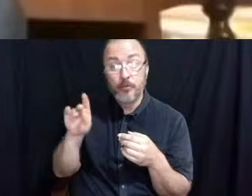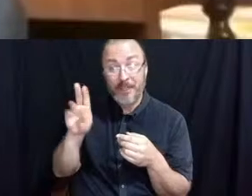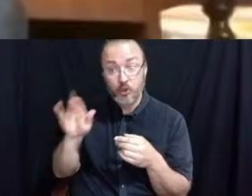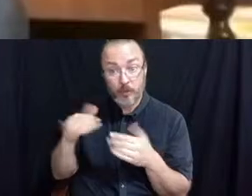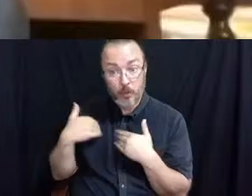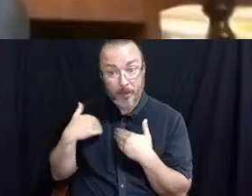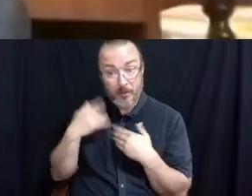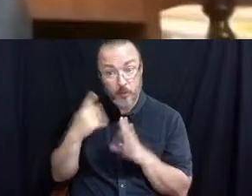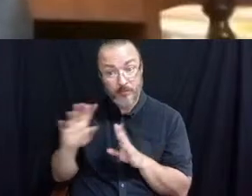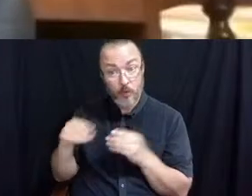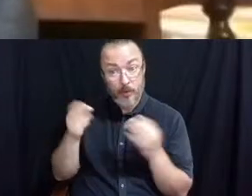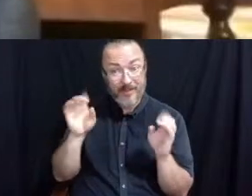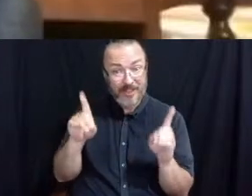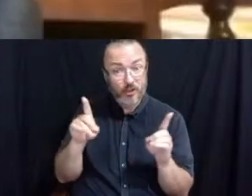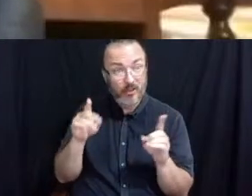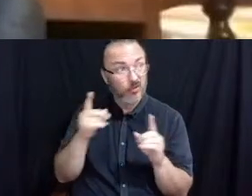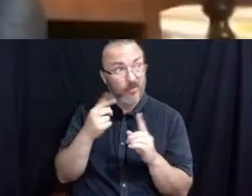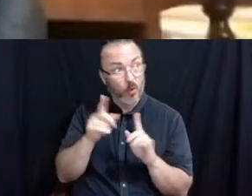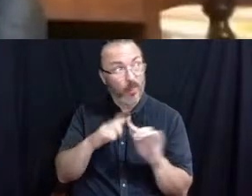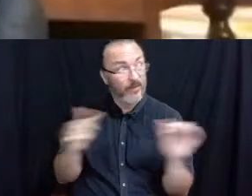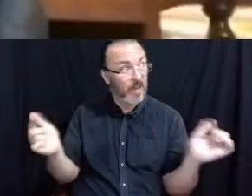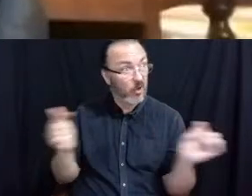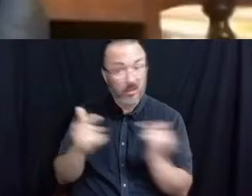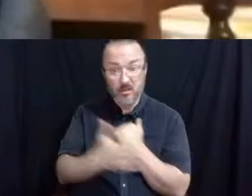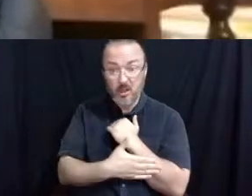de l'éducation dans les différents pays.